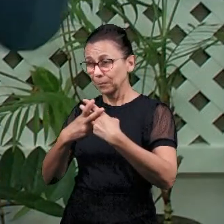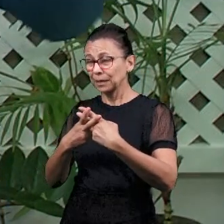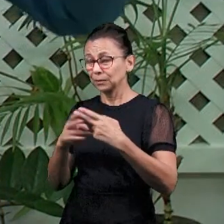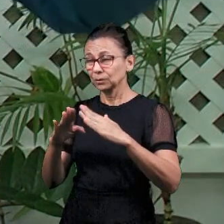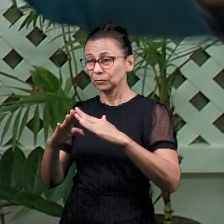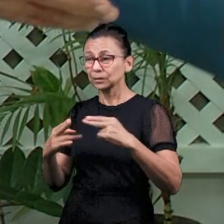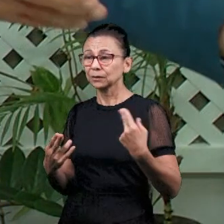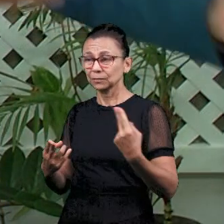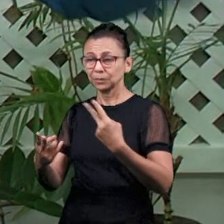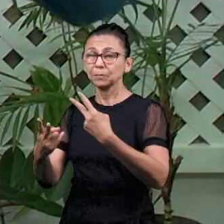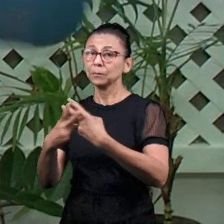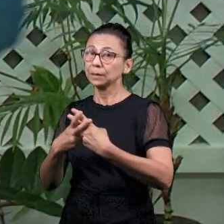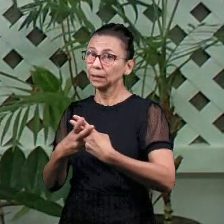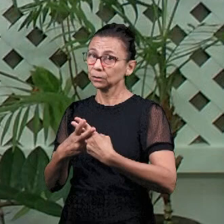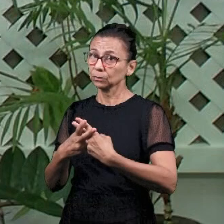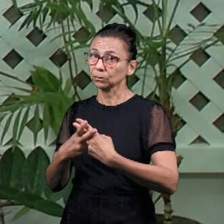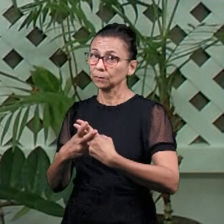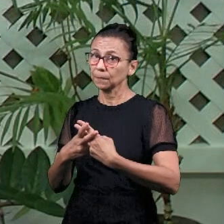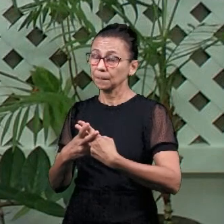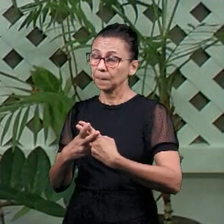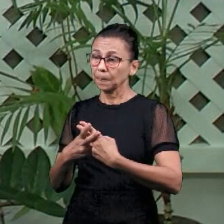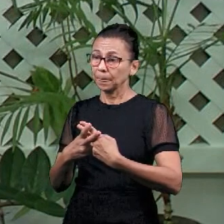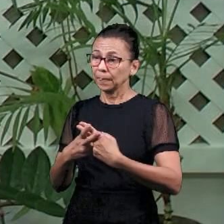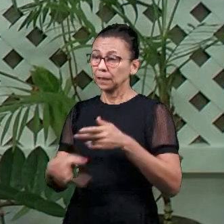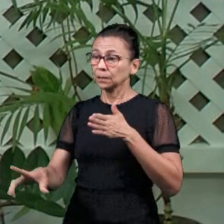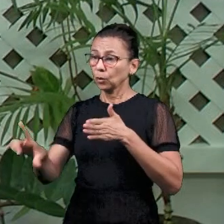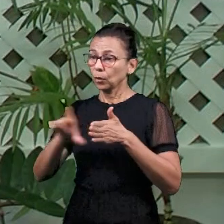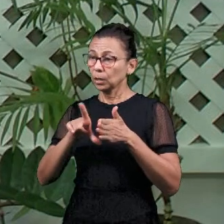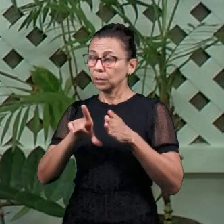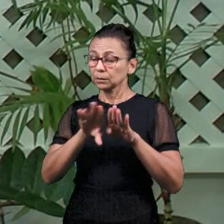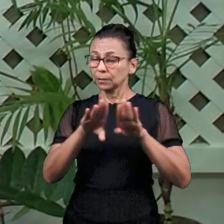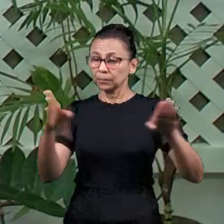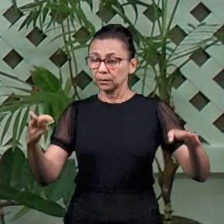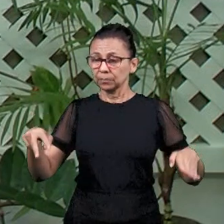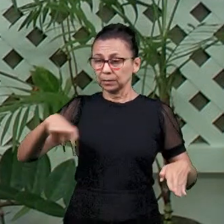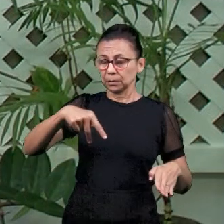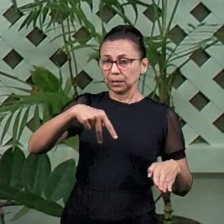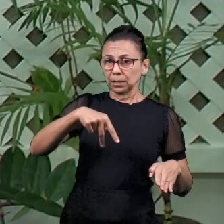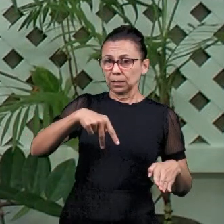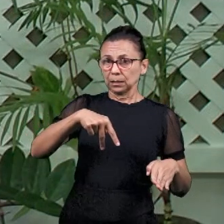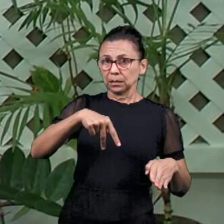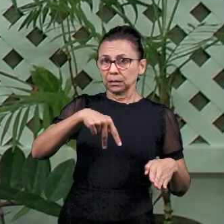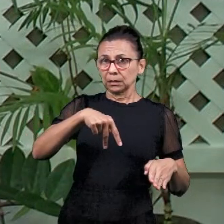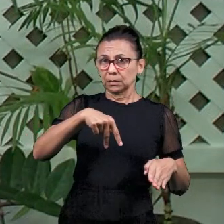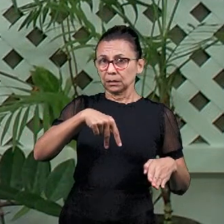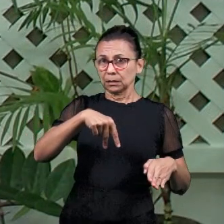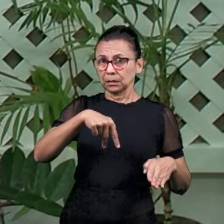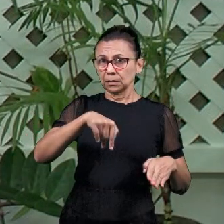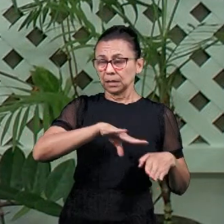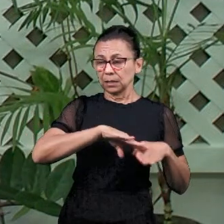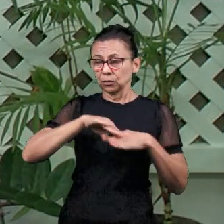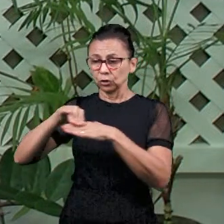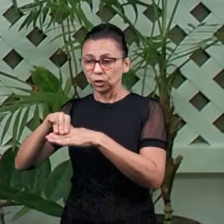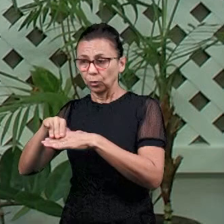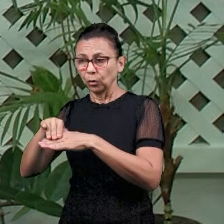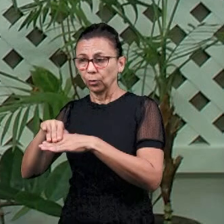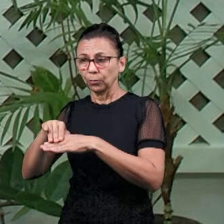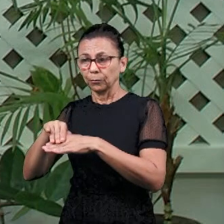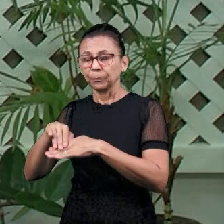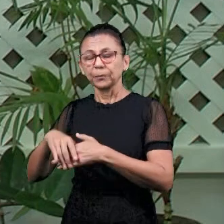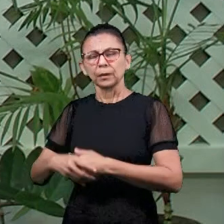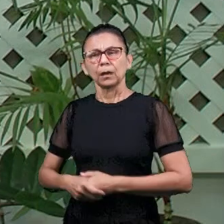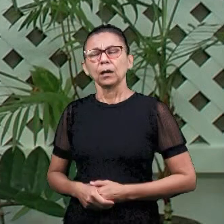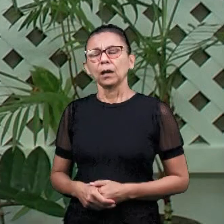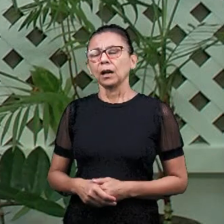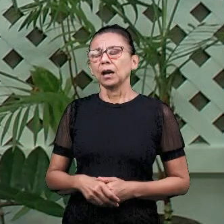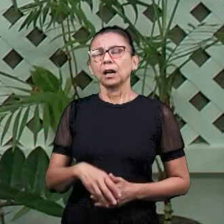mais tu ne peux pas aller au pupitre dans ce moment-là. Et là, un- son, euh, son beau-fils est arrivé, il a